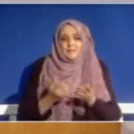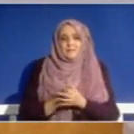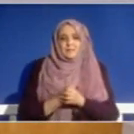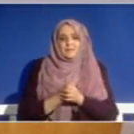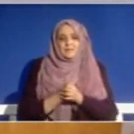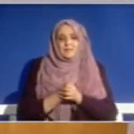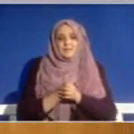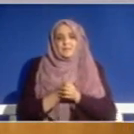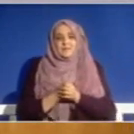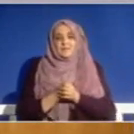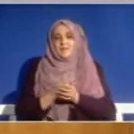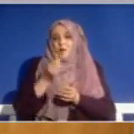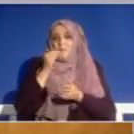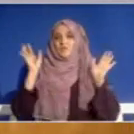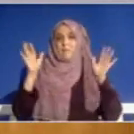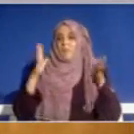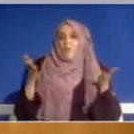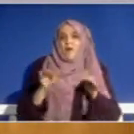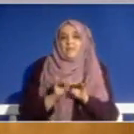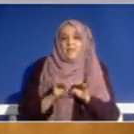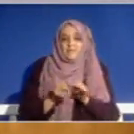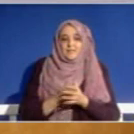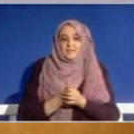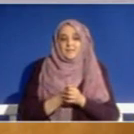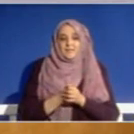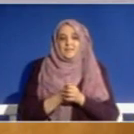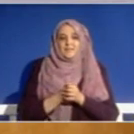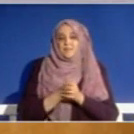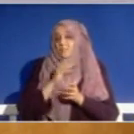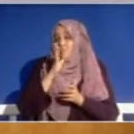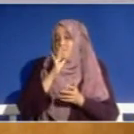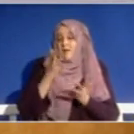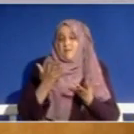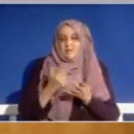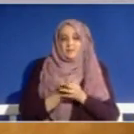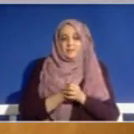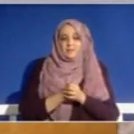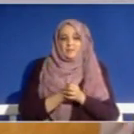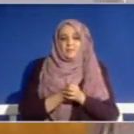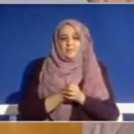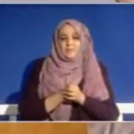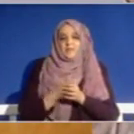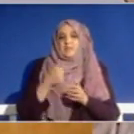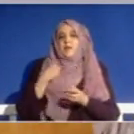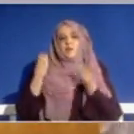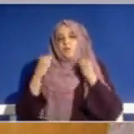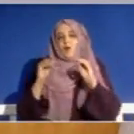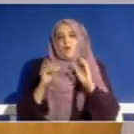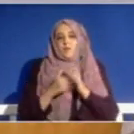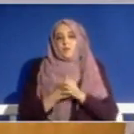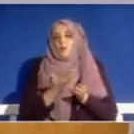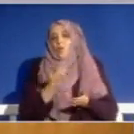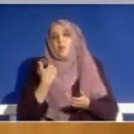بالقمح يرحم والديك، نوكل الحمام في الحدائق هذا يعني مش ممكن هذا الكلام هذا. فيقول نبيعه لك أخويا أعطيه لي